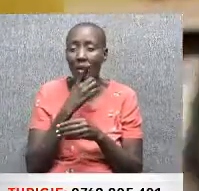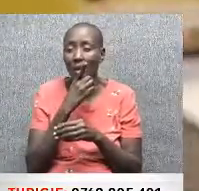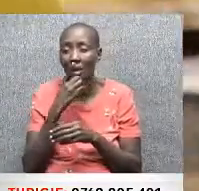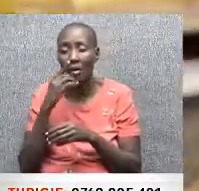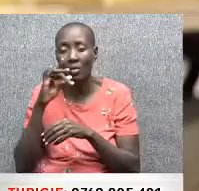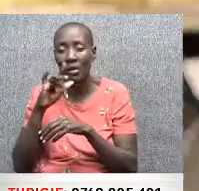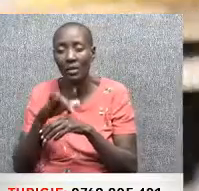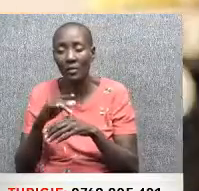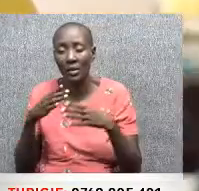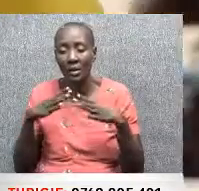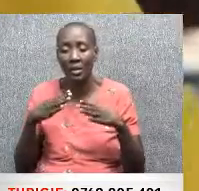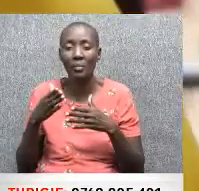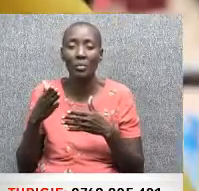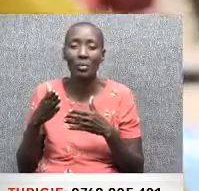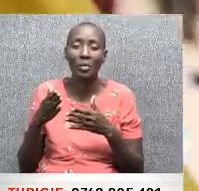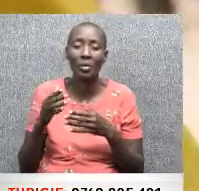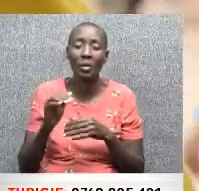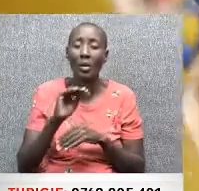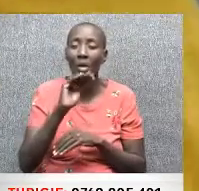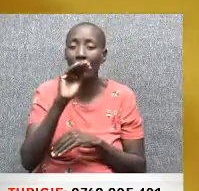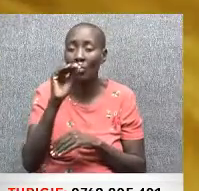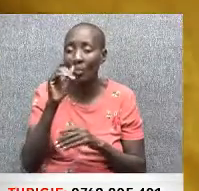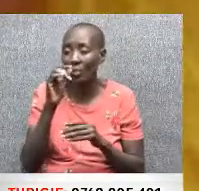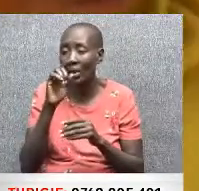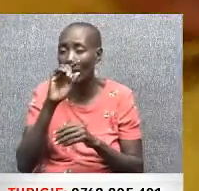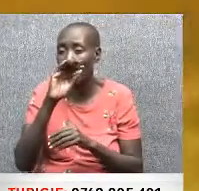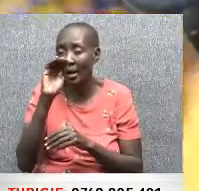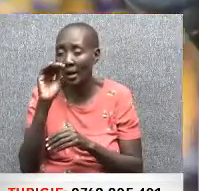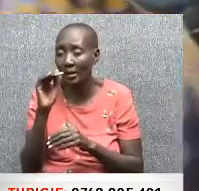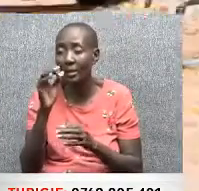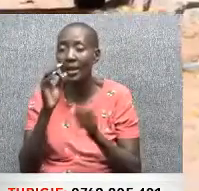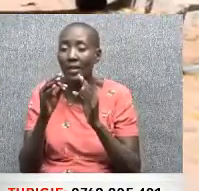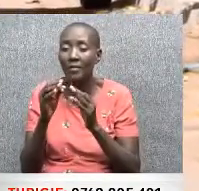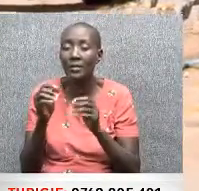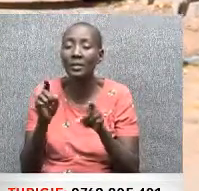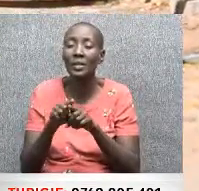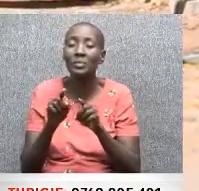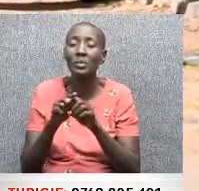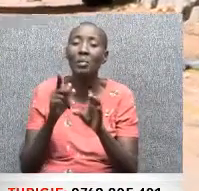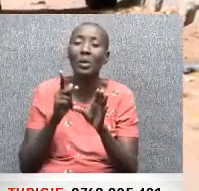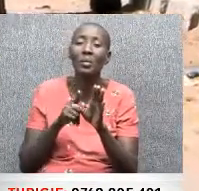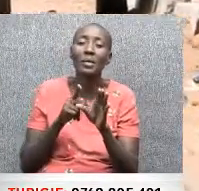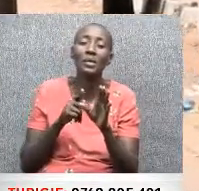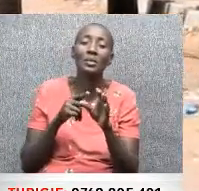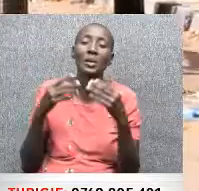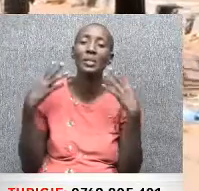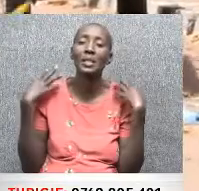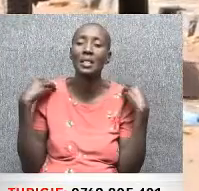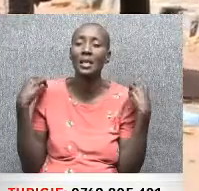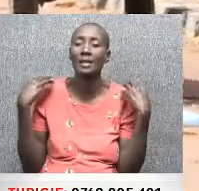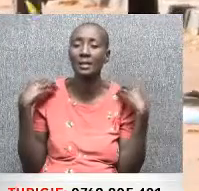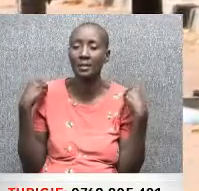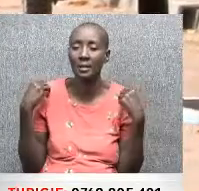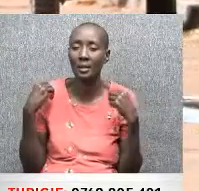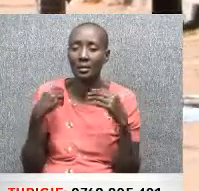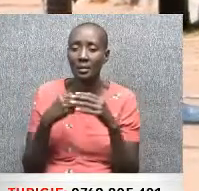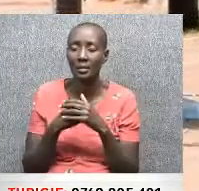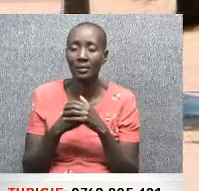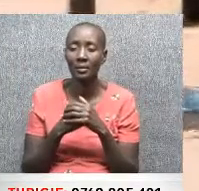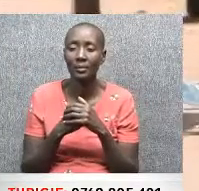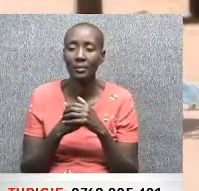wa Wajia watajitokeza kuhesabiwa licha ya changamoto hizi? Isadin Haji, TV47,